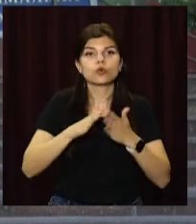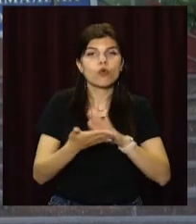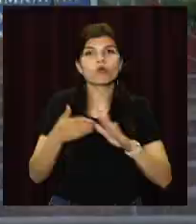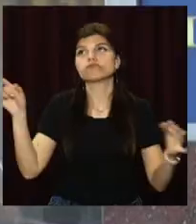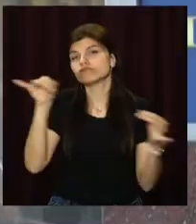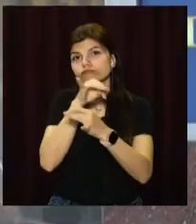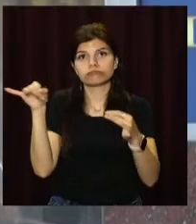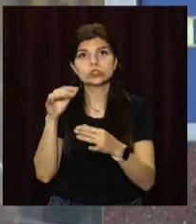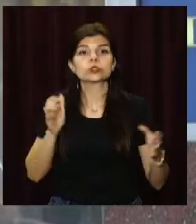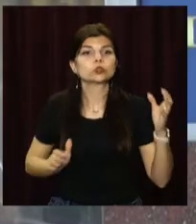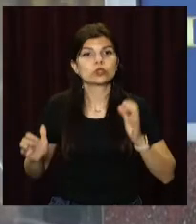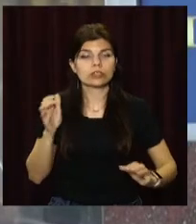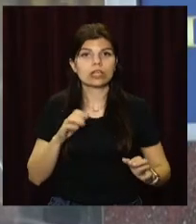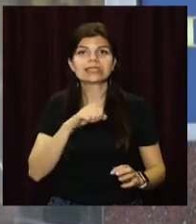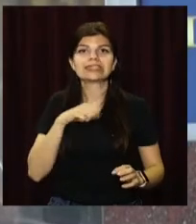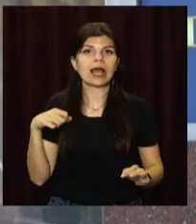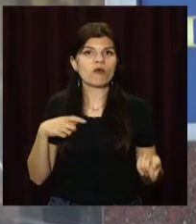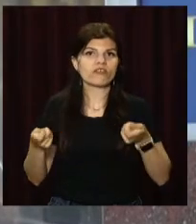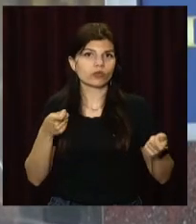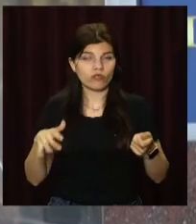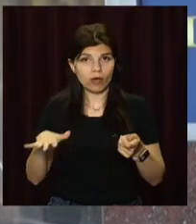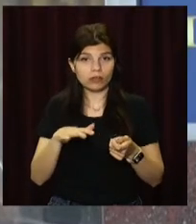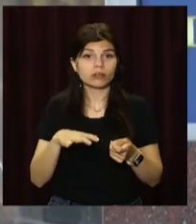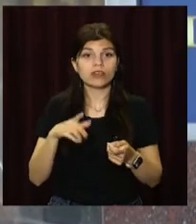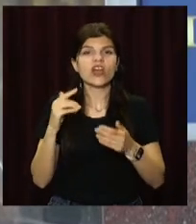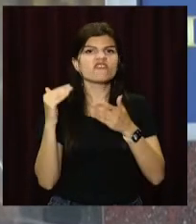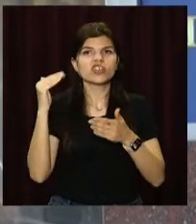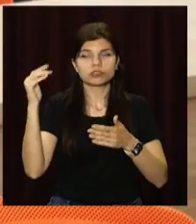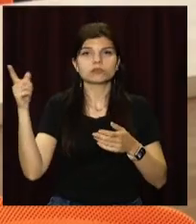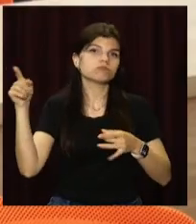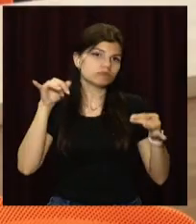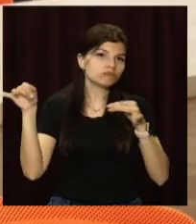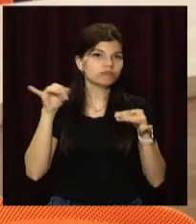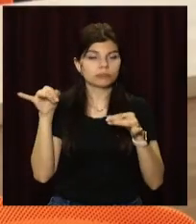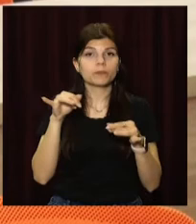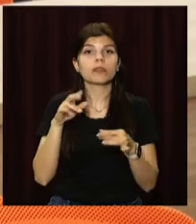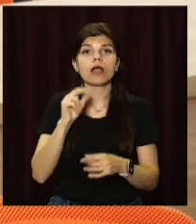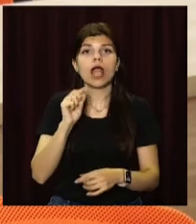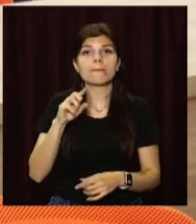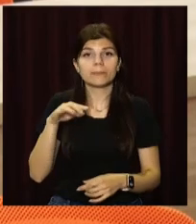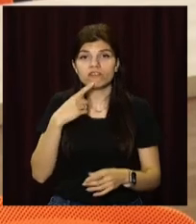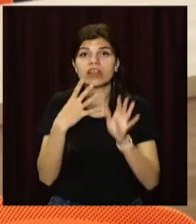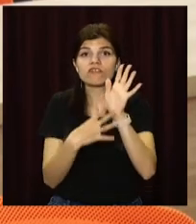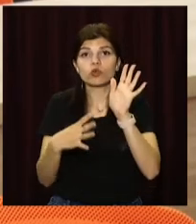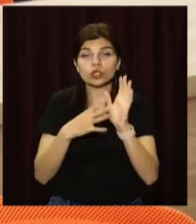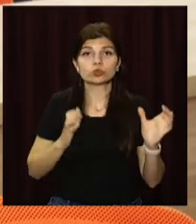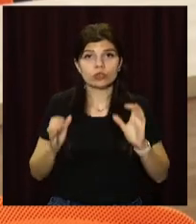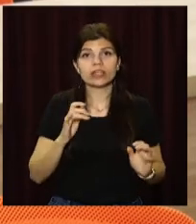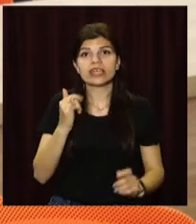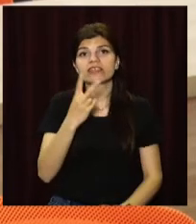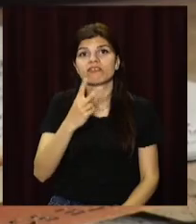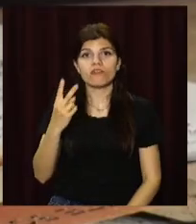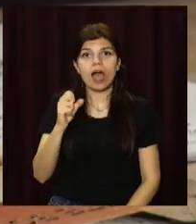органами студентського самоврядування і вчених рад вишів. У розпорядженні Кабміну 99 студентів та